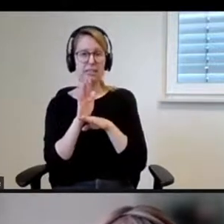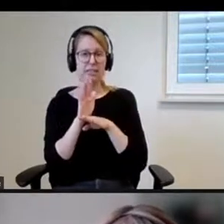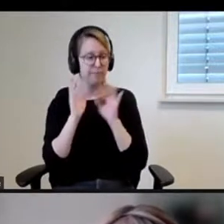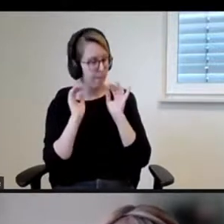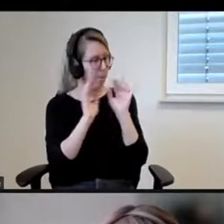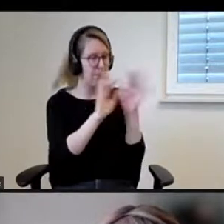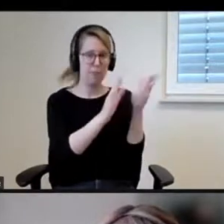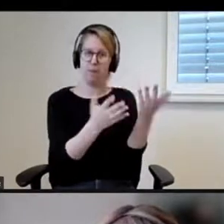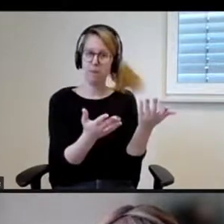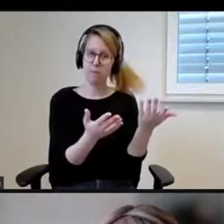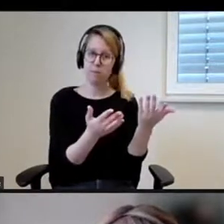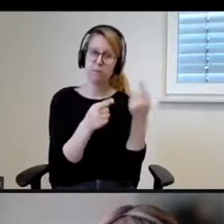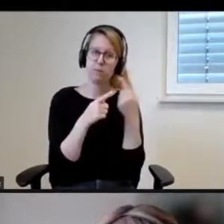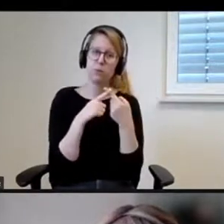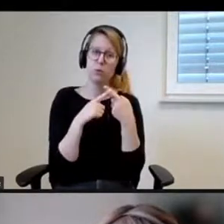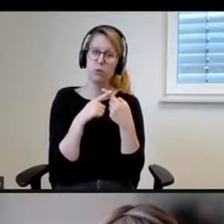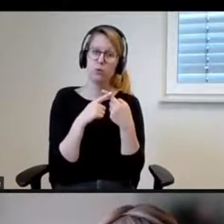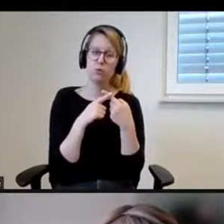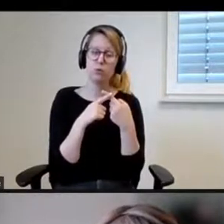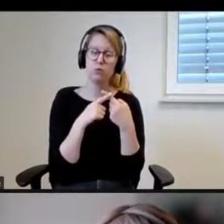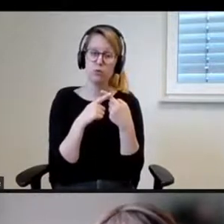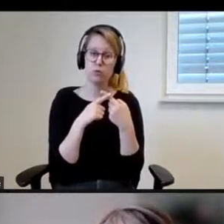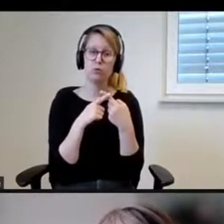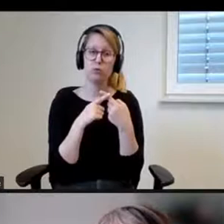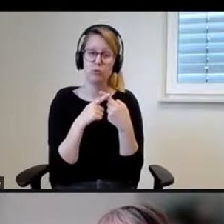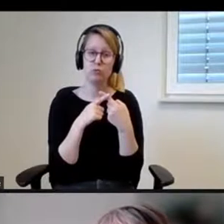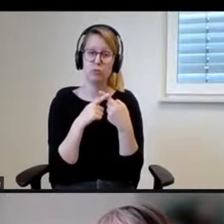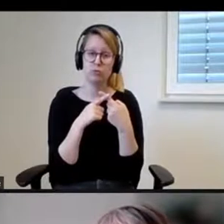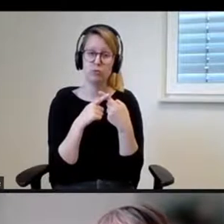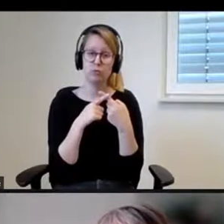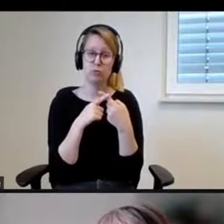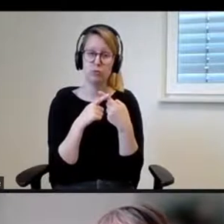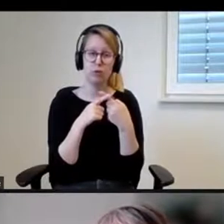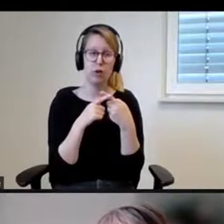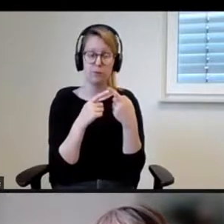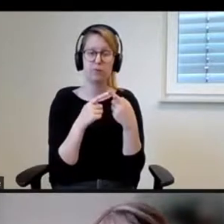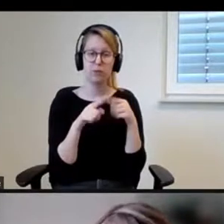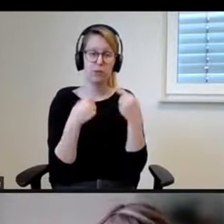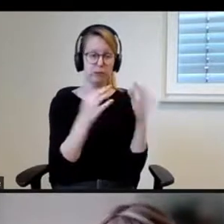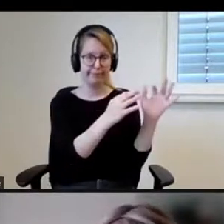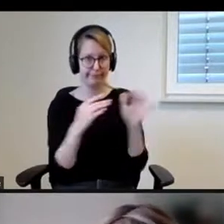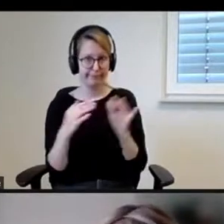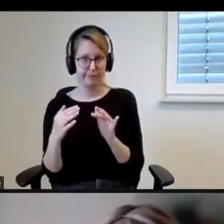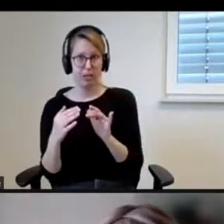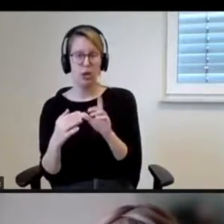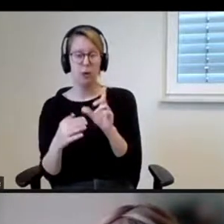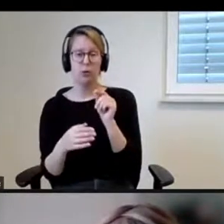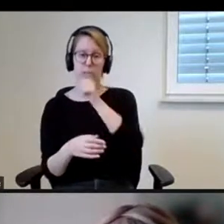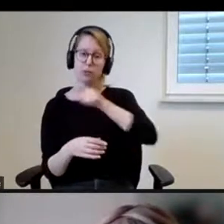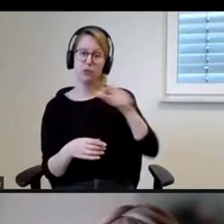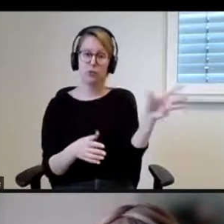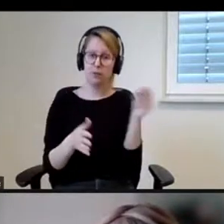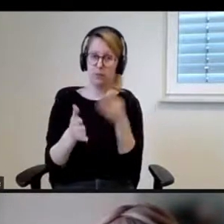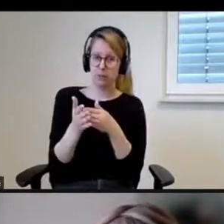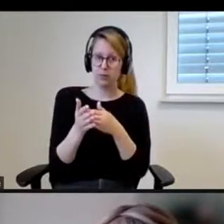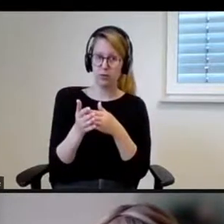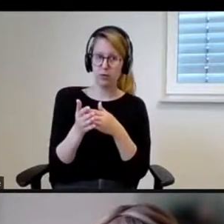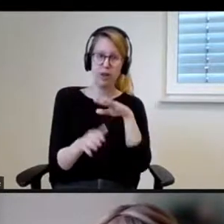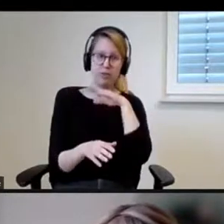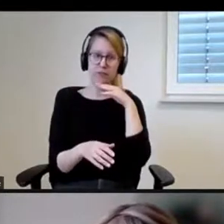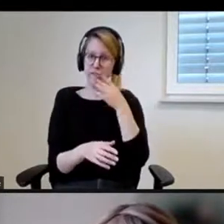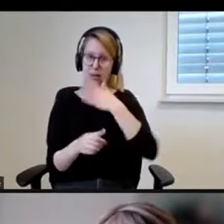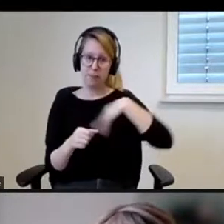fließen an es ermöglichen, dass Menschen mit Behinderung an ganz viele Bereiche eben